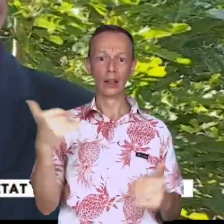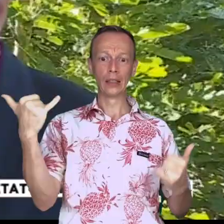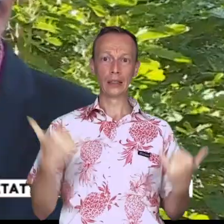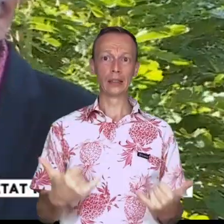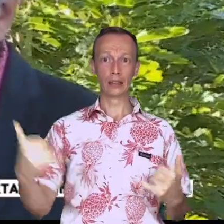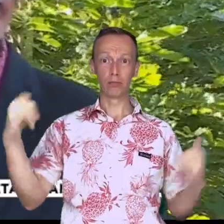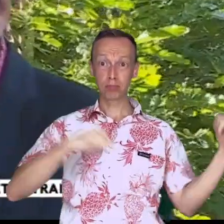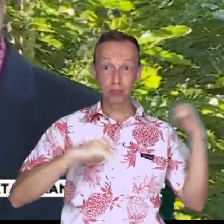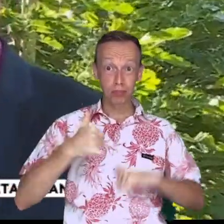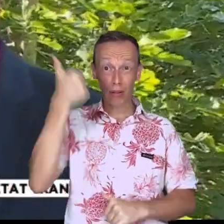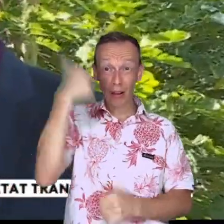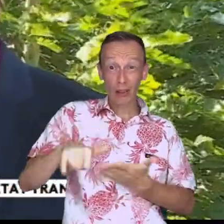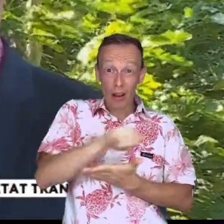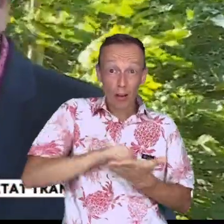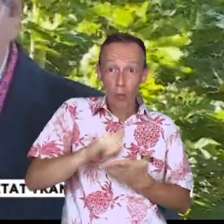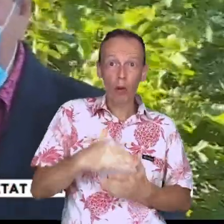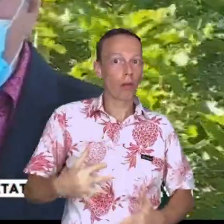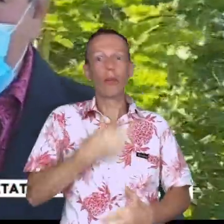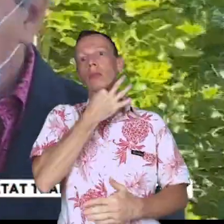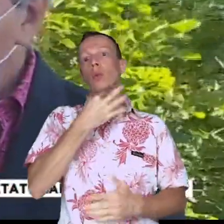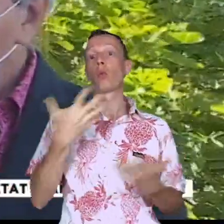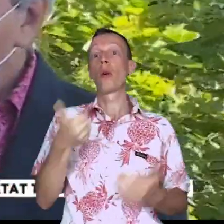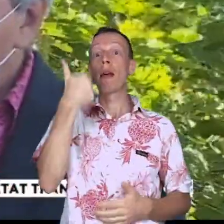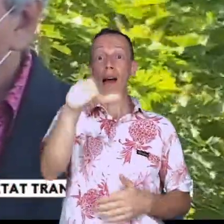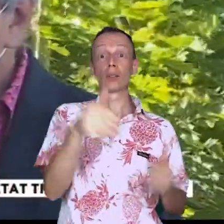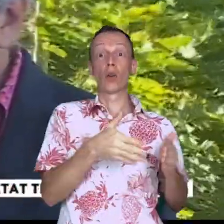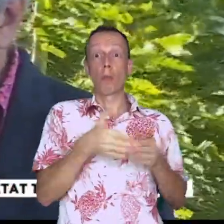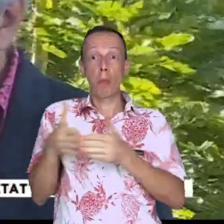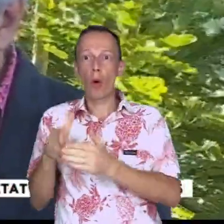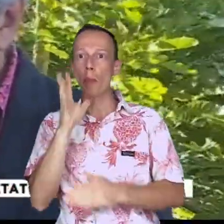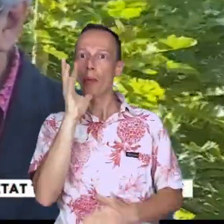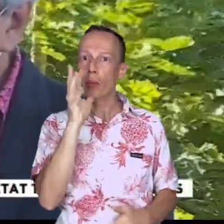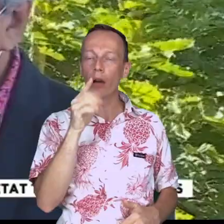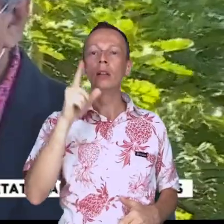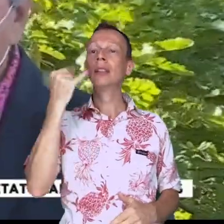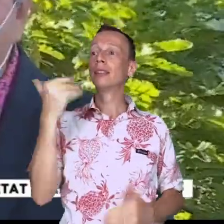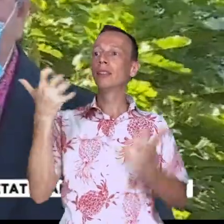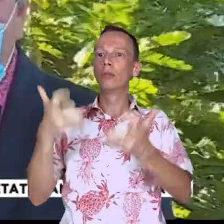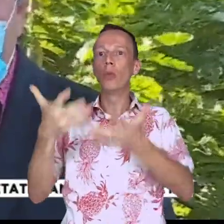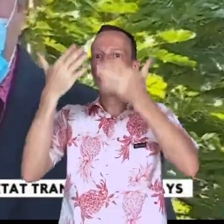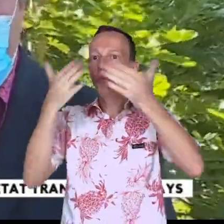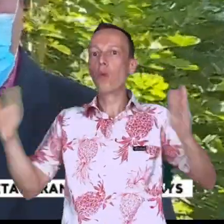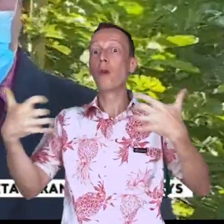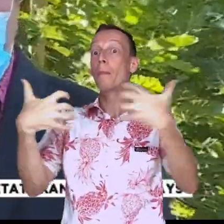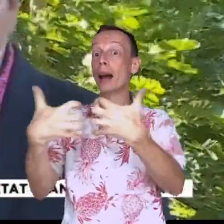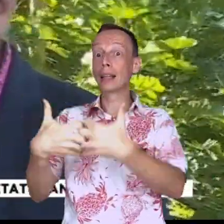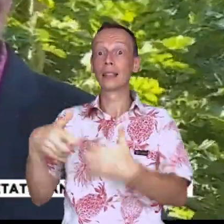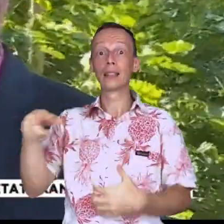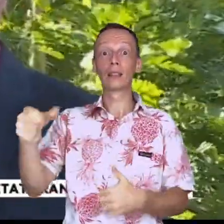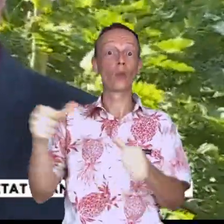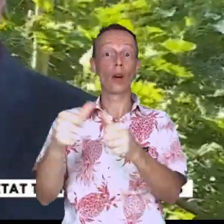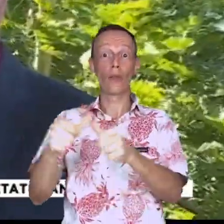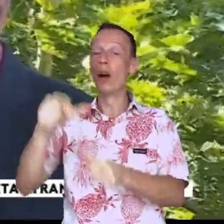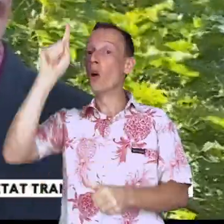les marquises à l'intérieur de packages provenant des États-Unis et notamment de Hawaï et faire en sorte